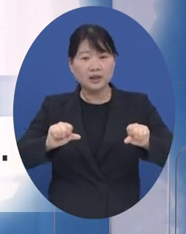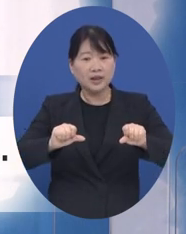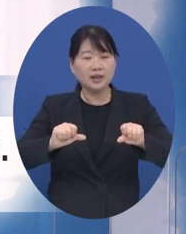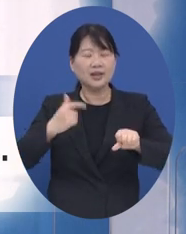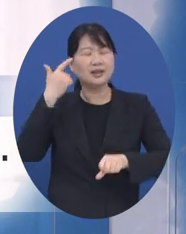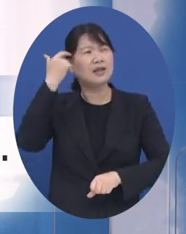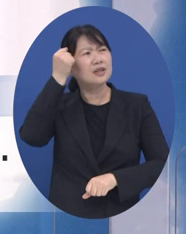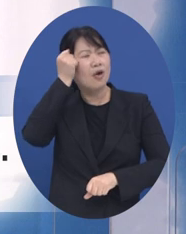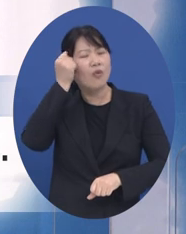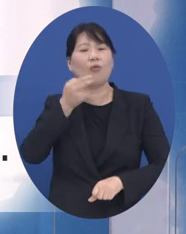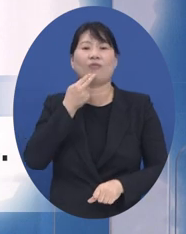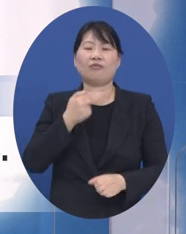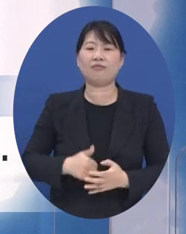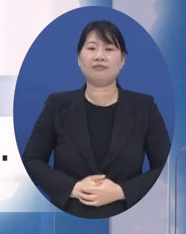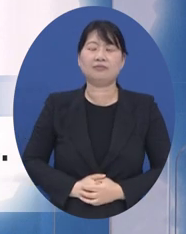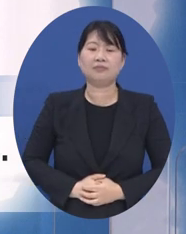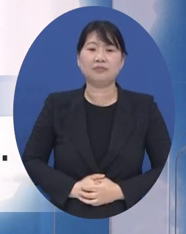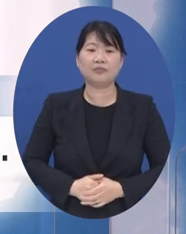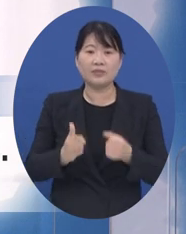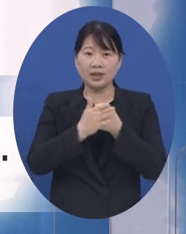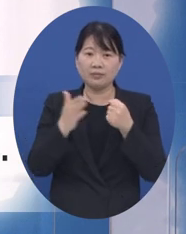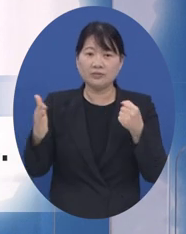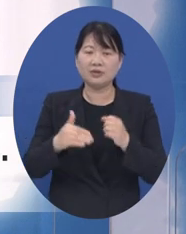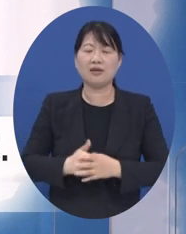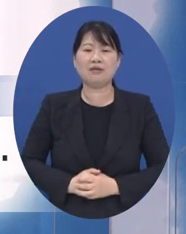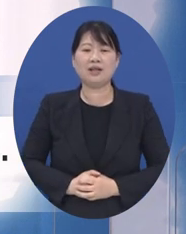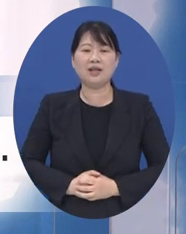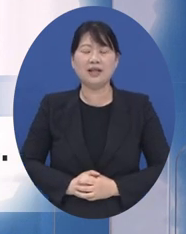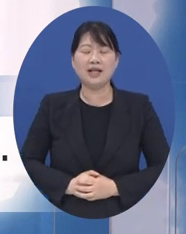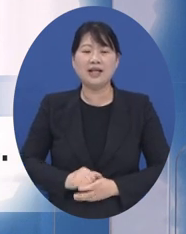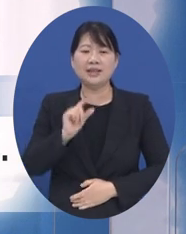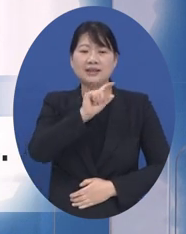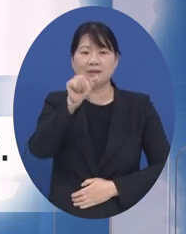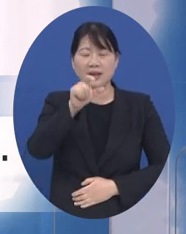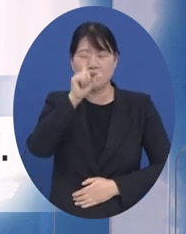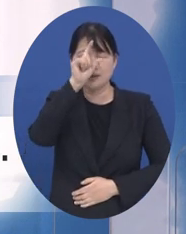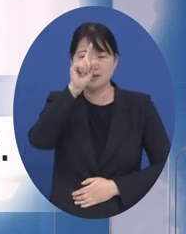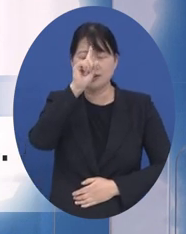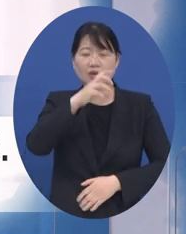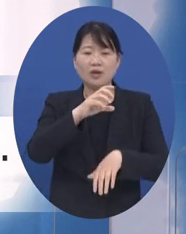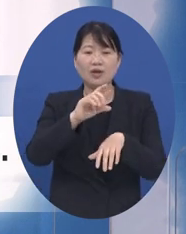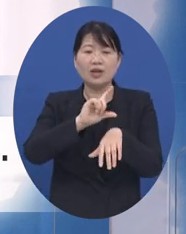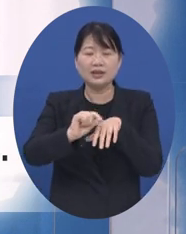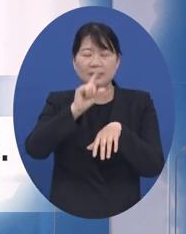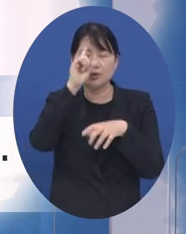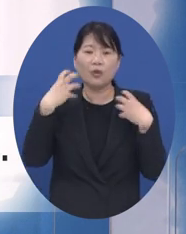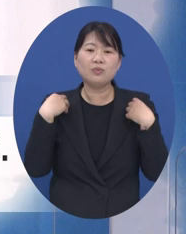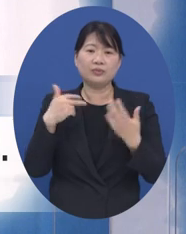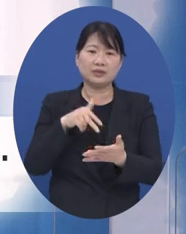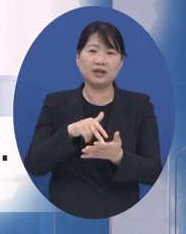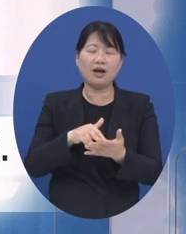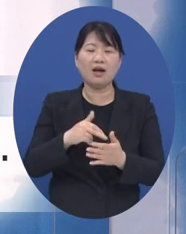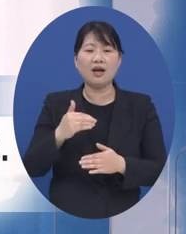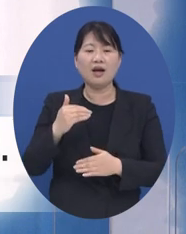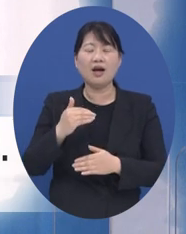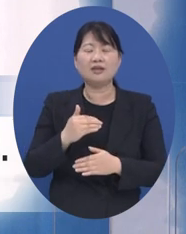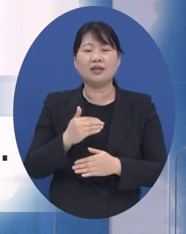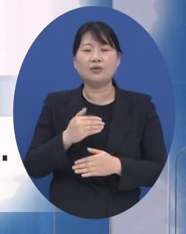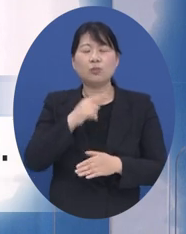그러니까 이 지자체 차원의 대북정책 교류협력 사업의 어찌 보면